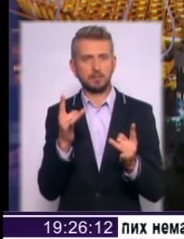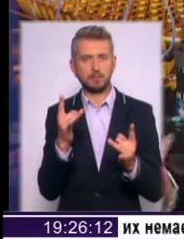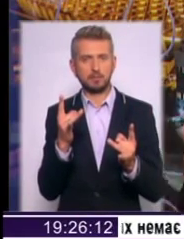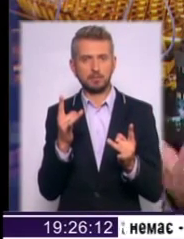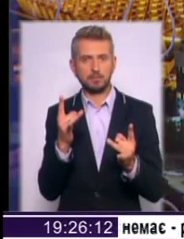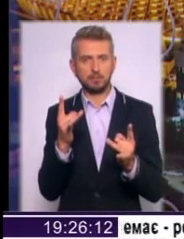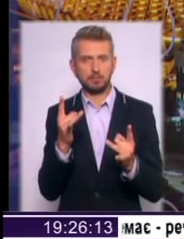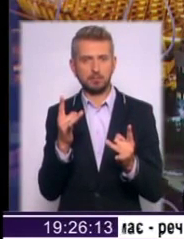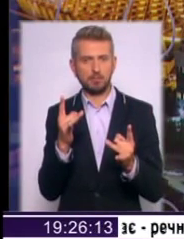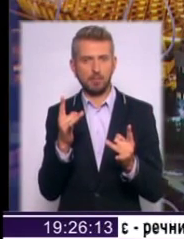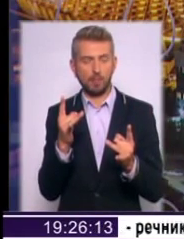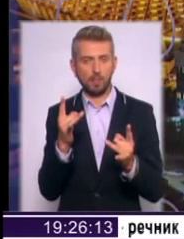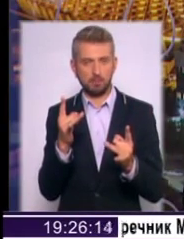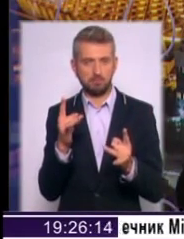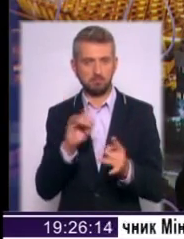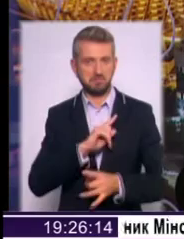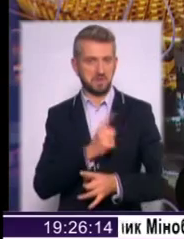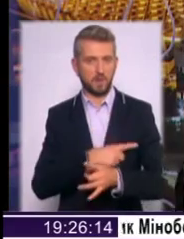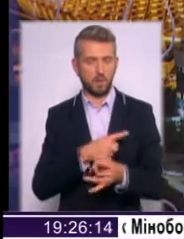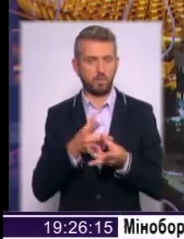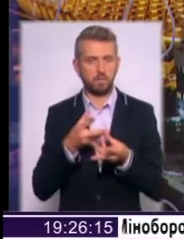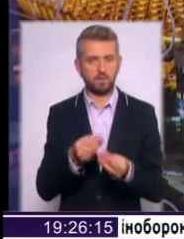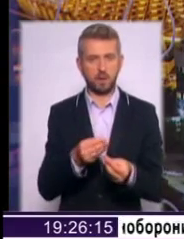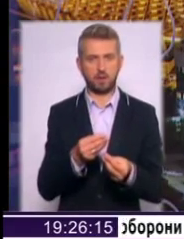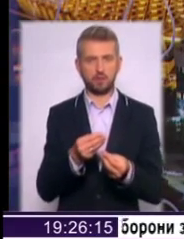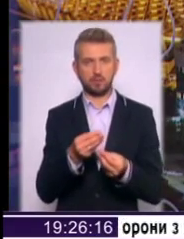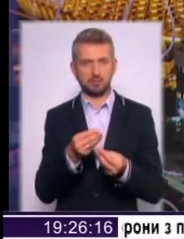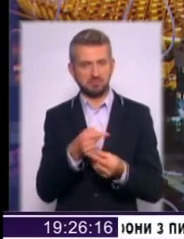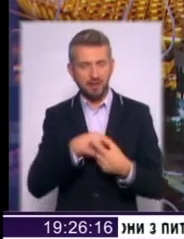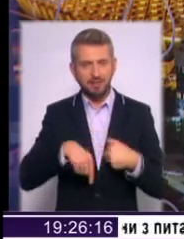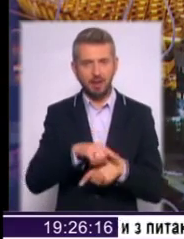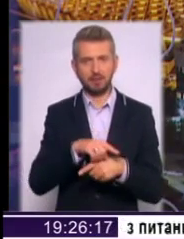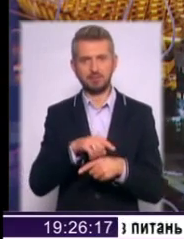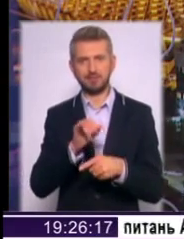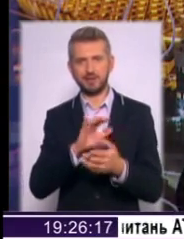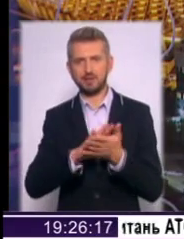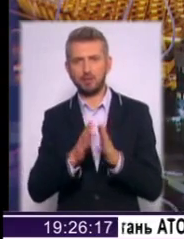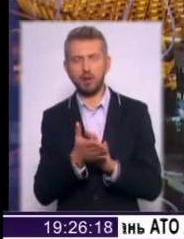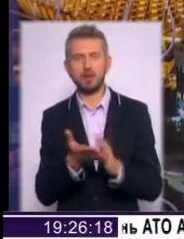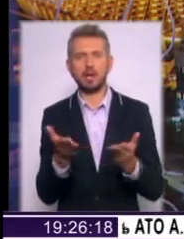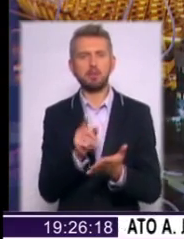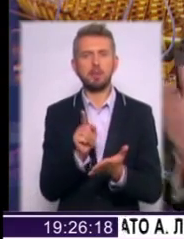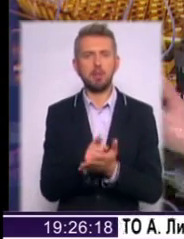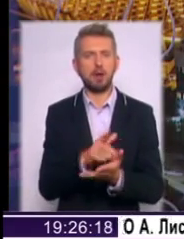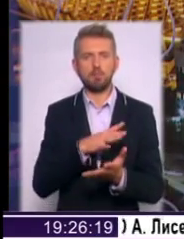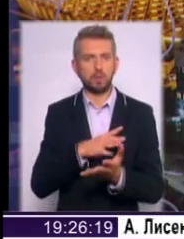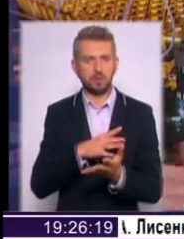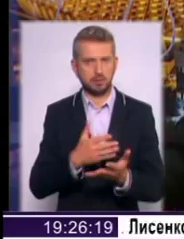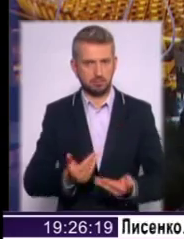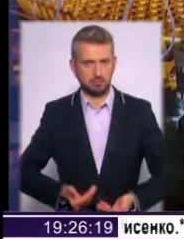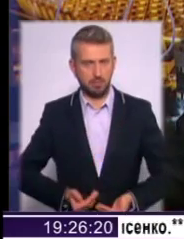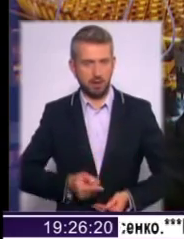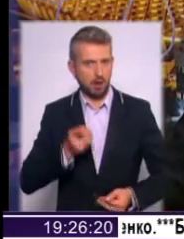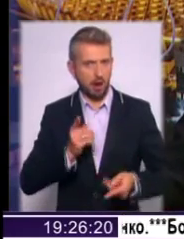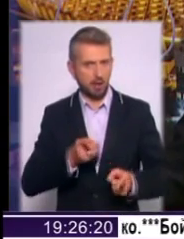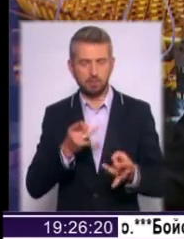в розуміння наше взагалі ситуації і якими мають бути реалії, воно дисонує просто